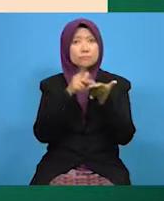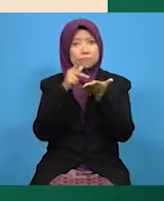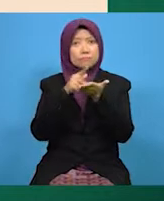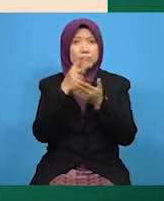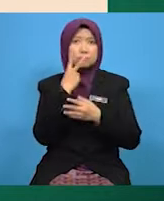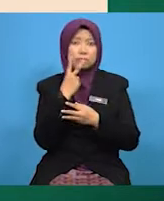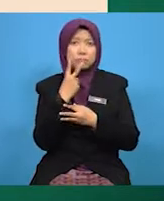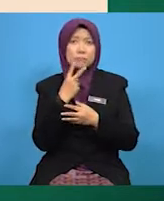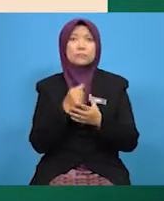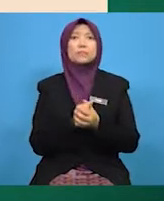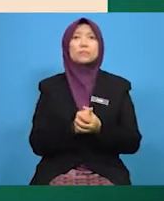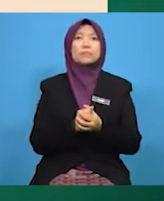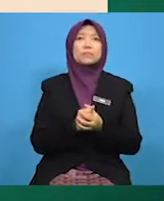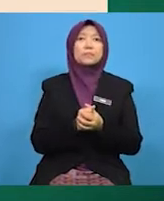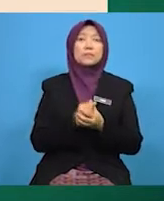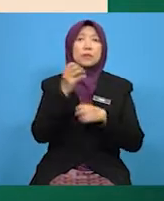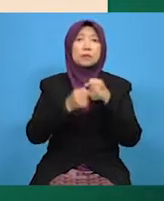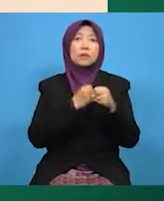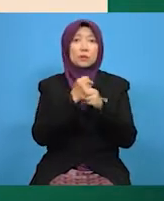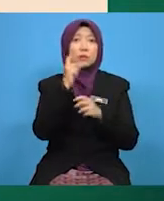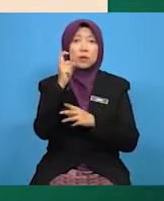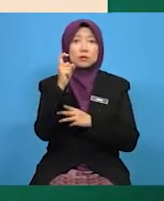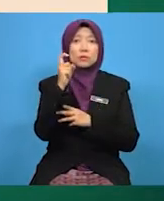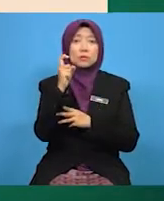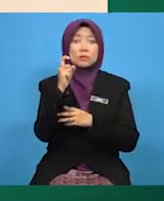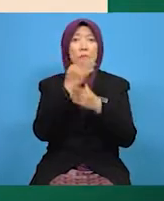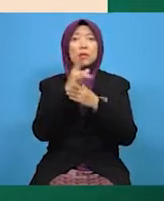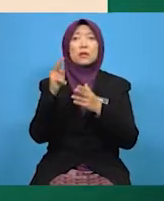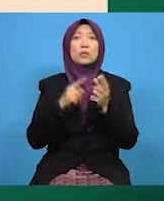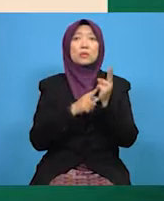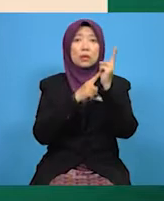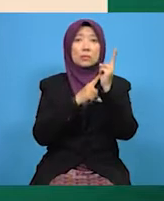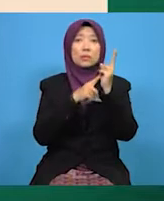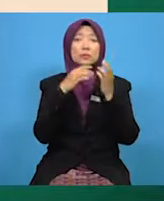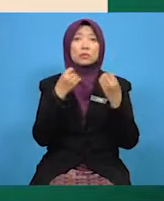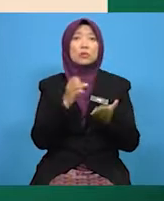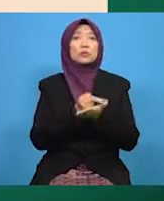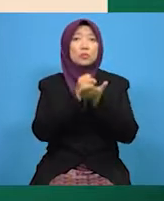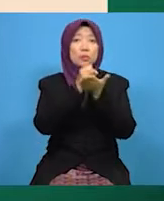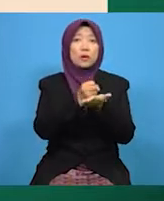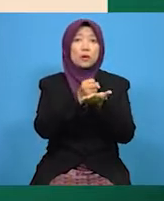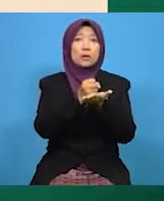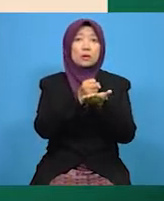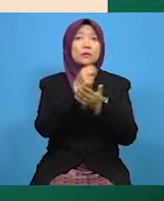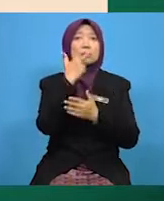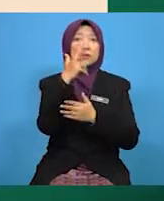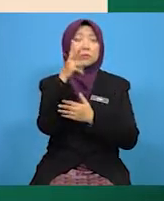bahawa pada tahun X, sektor utama telah menyumbang sebanyak